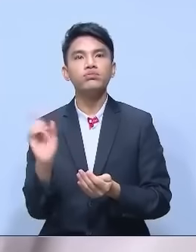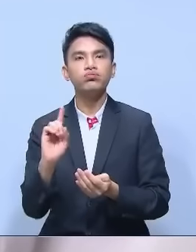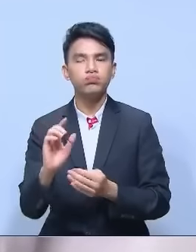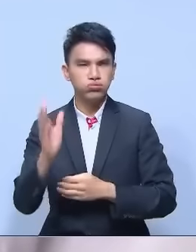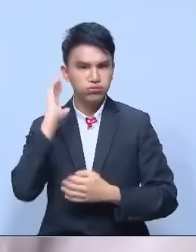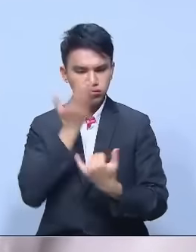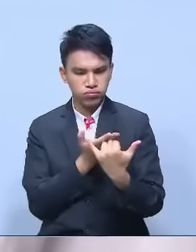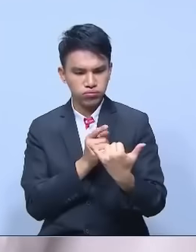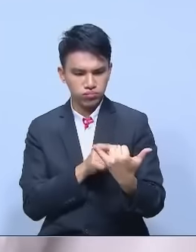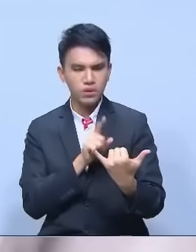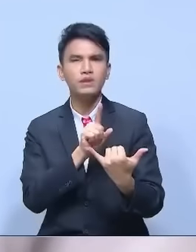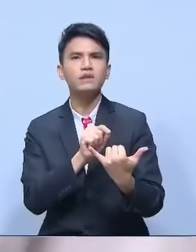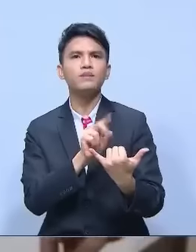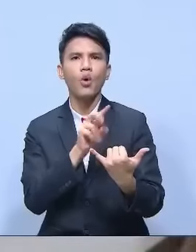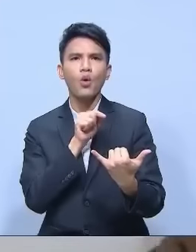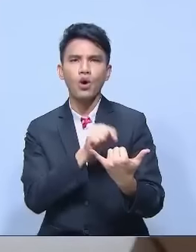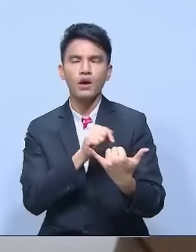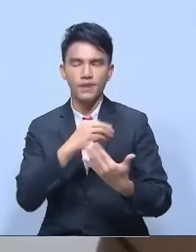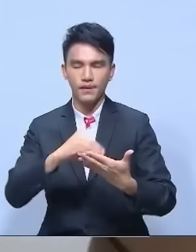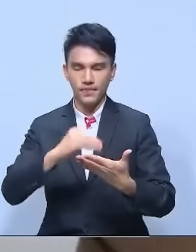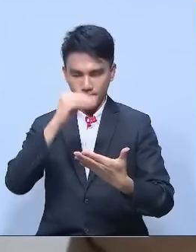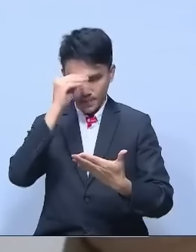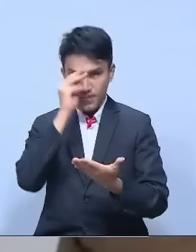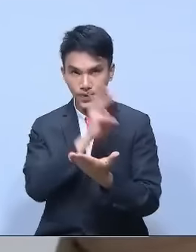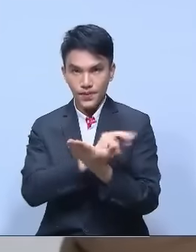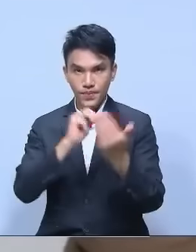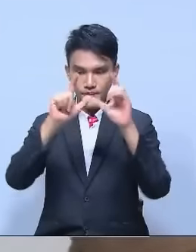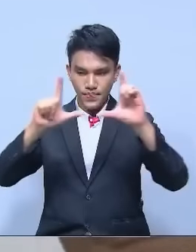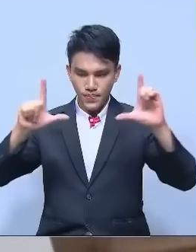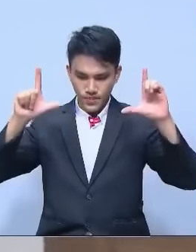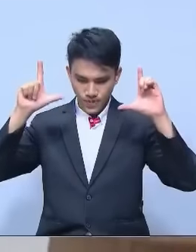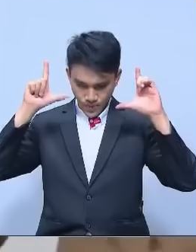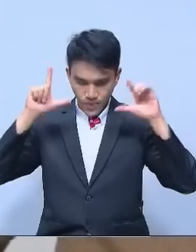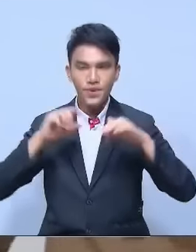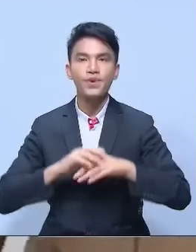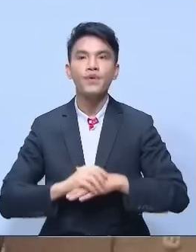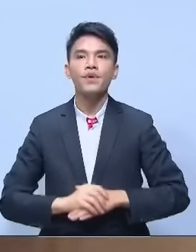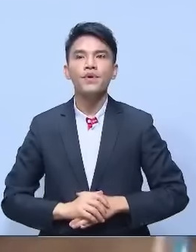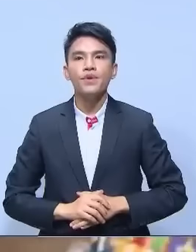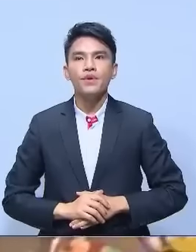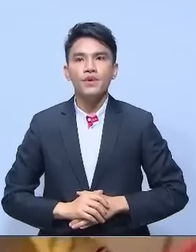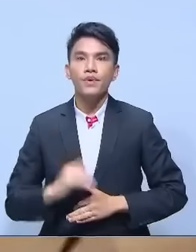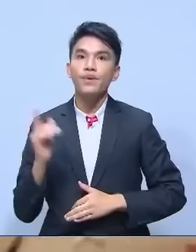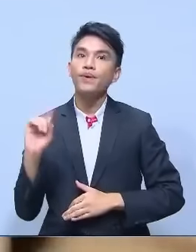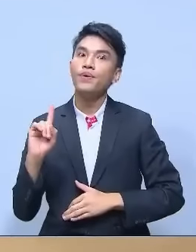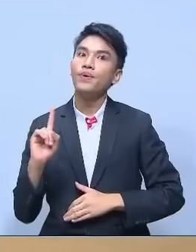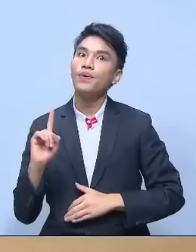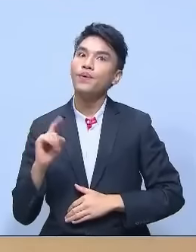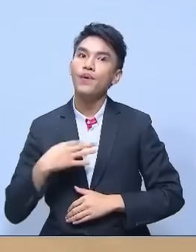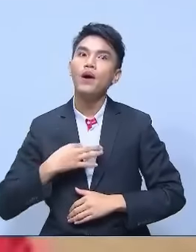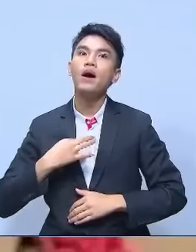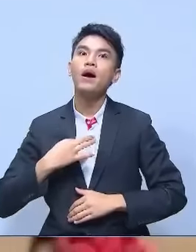ายุ22ปีเป็นนักศึกษามหาวิทยาลัยชื่อดังย่านคลองประปานะคะสภาพศพก็คือมีผ้านวมและหมอนเนี่ยห่อร่าง